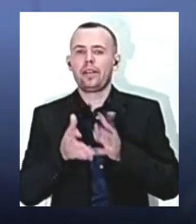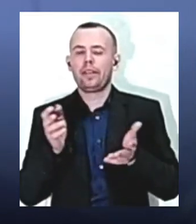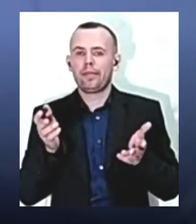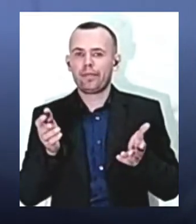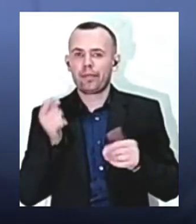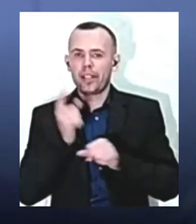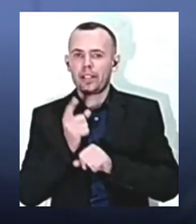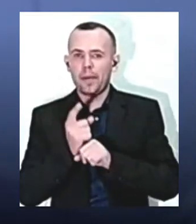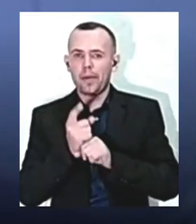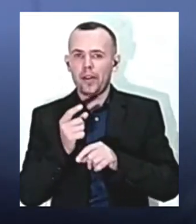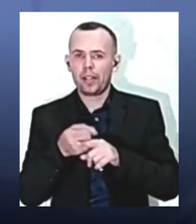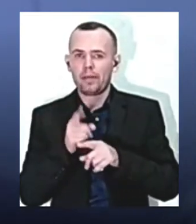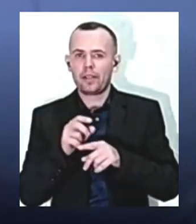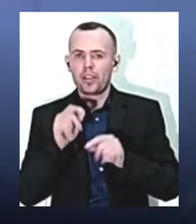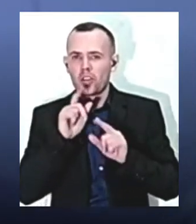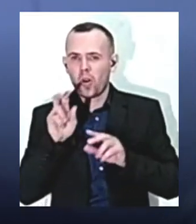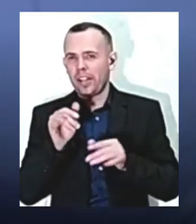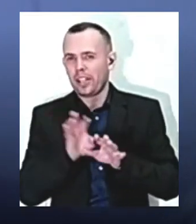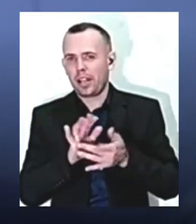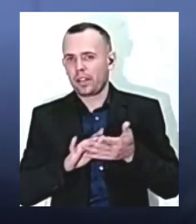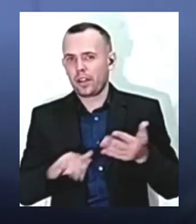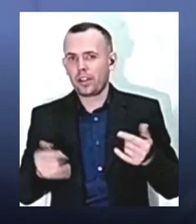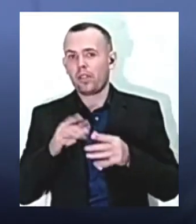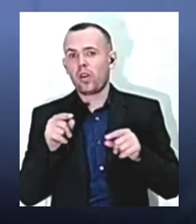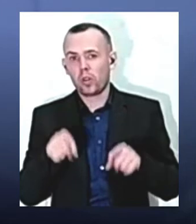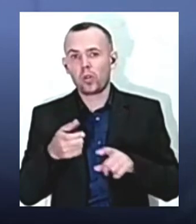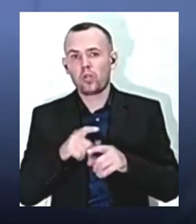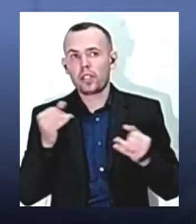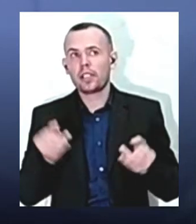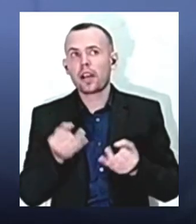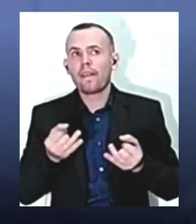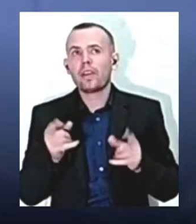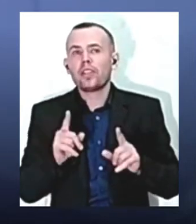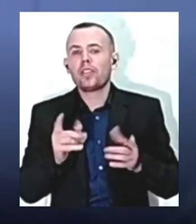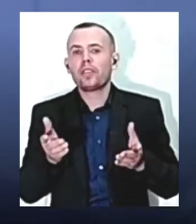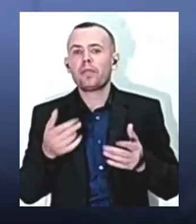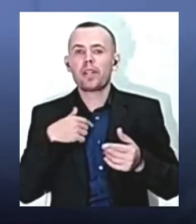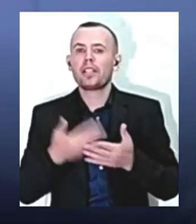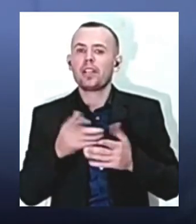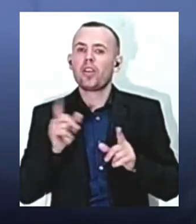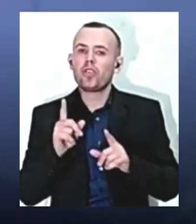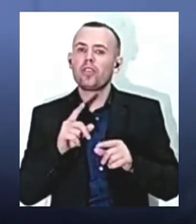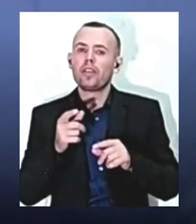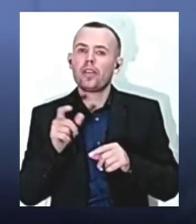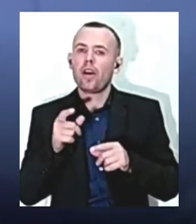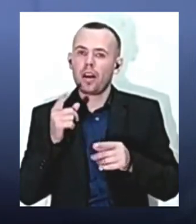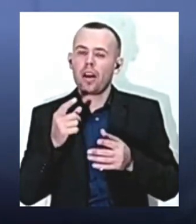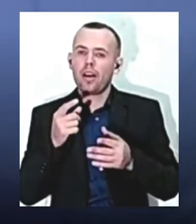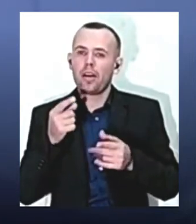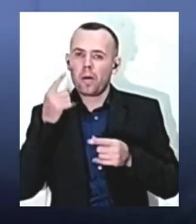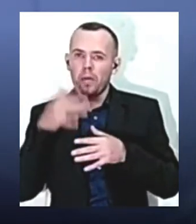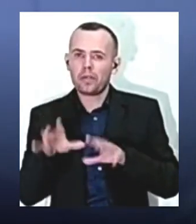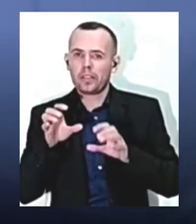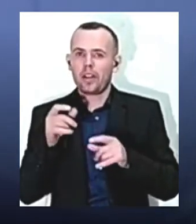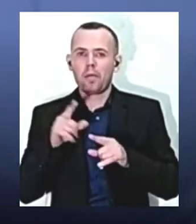школи і так далі. І тут дуже цікаво, тому що мені здається, що люди все-таки оцінювали потрібність або непотрібність тих